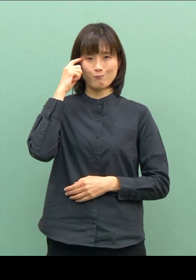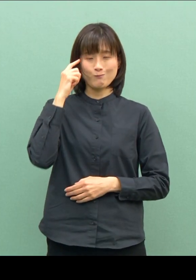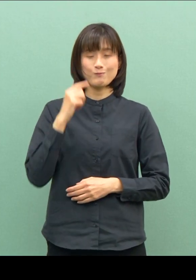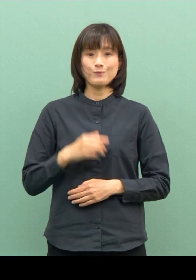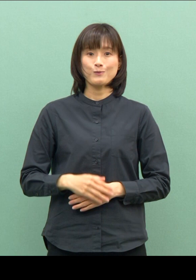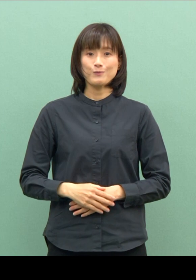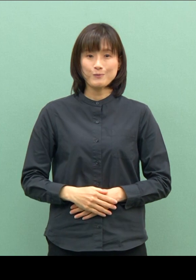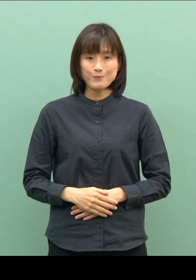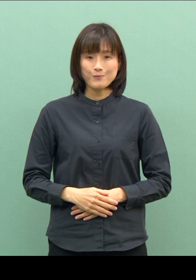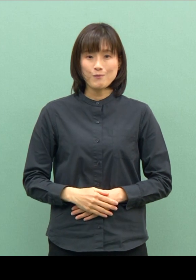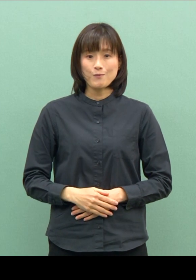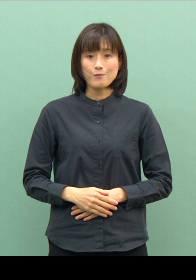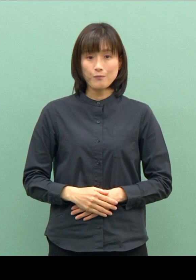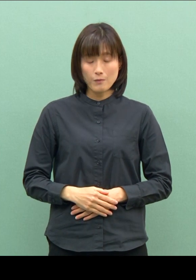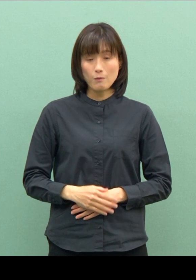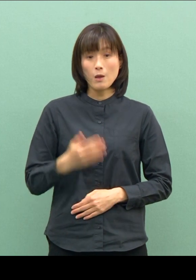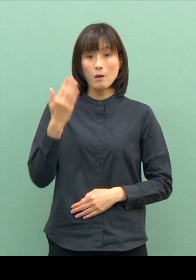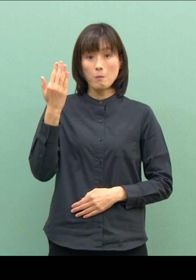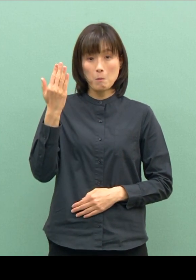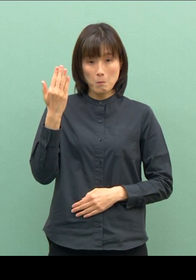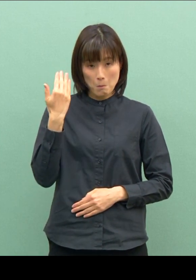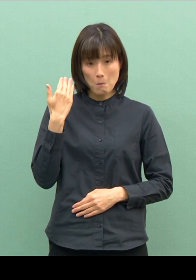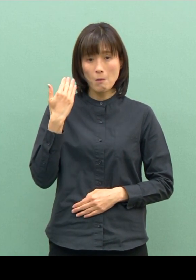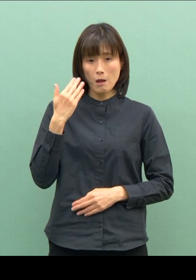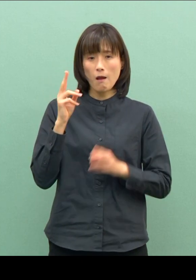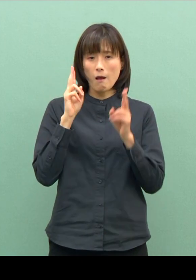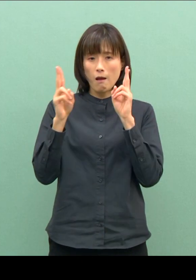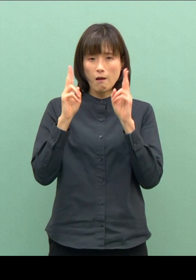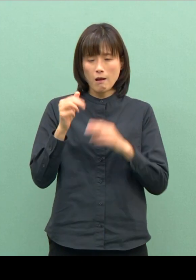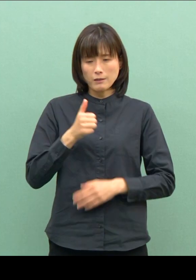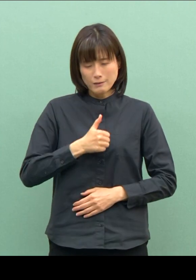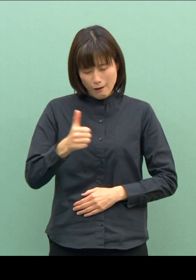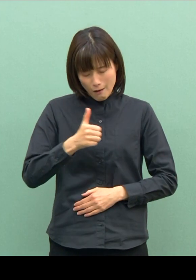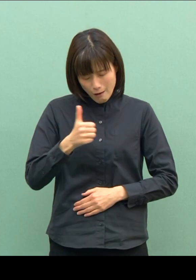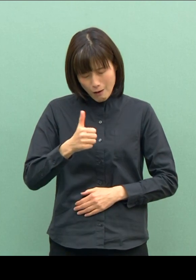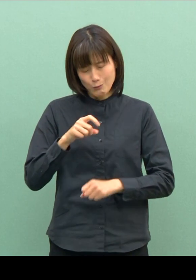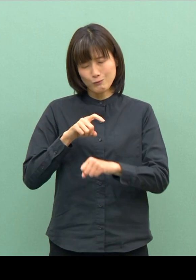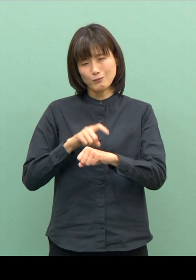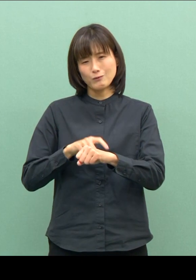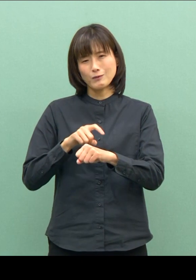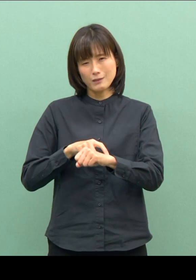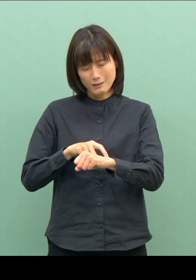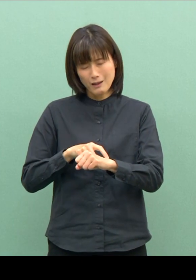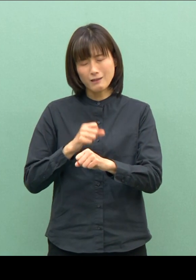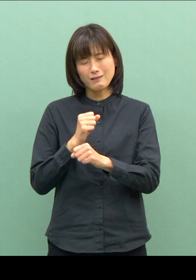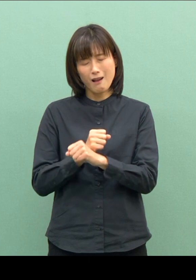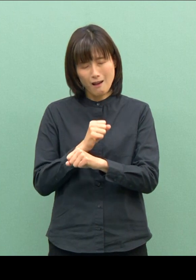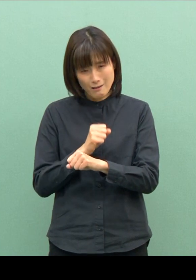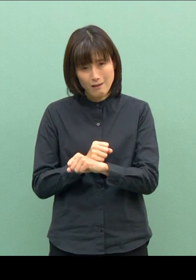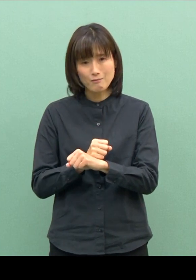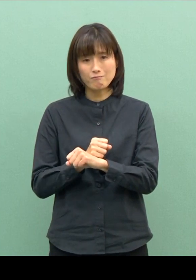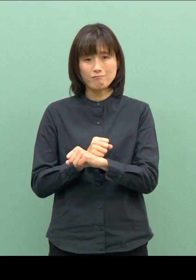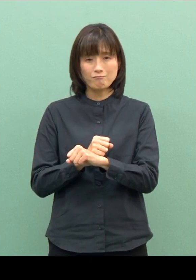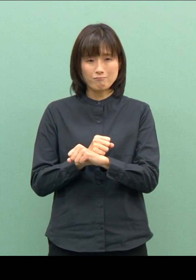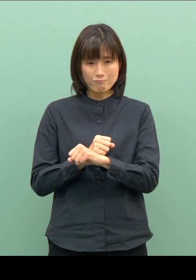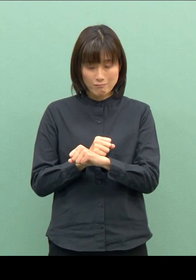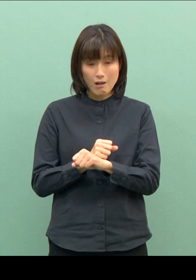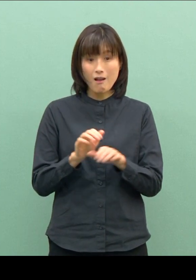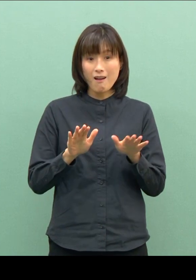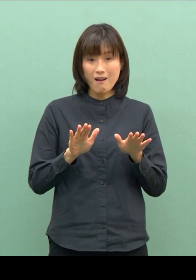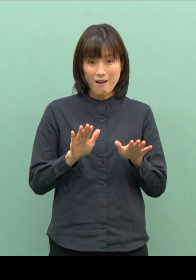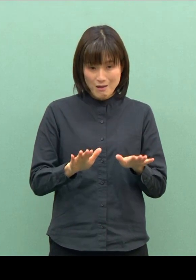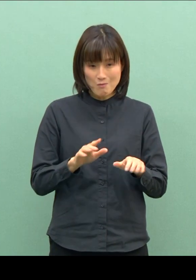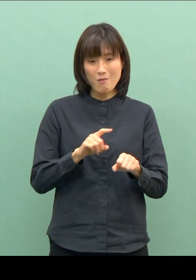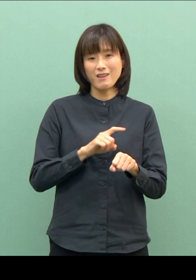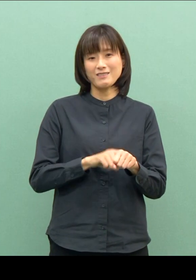思います。福岡では通勤に時間がかかっていましたが、今ではその分自分の好きなことに使